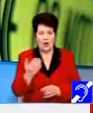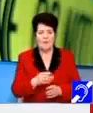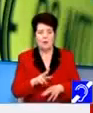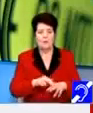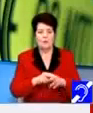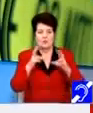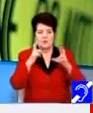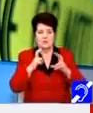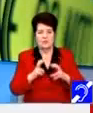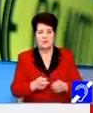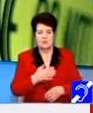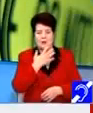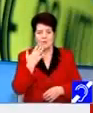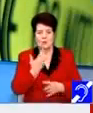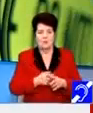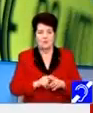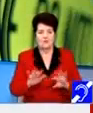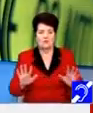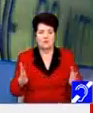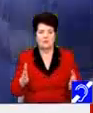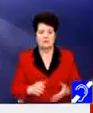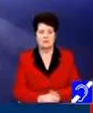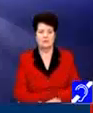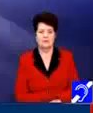germani cercetează mai multe ipoteze în acest caz.